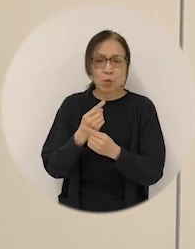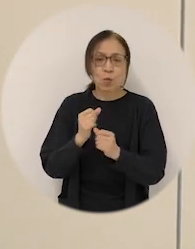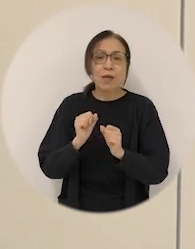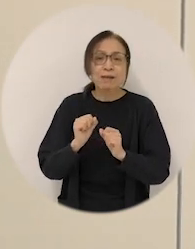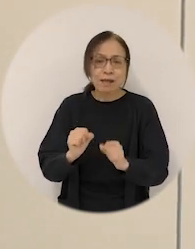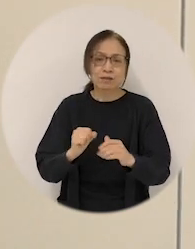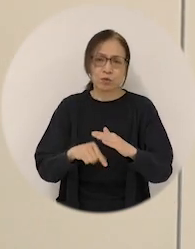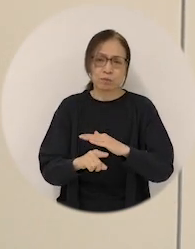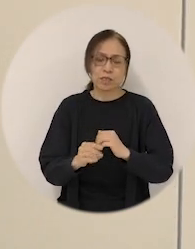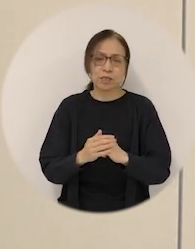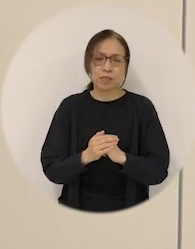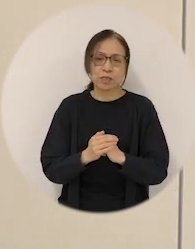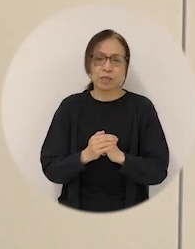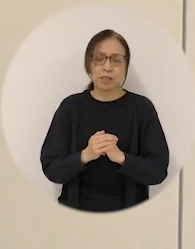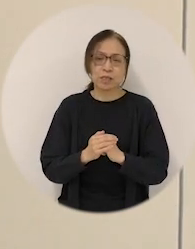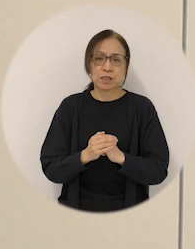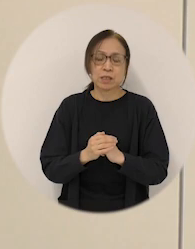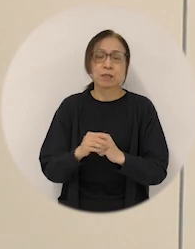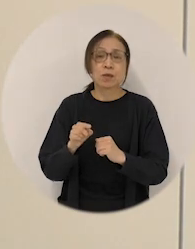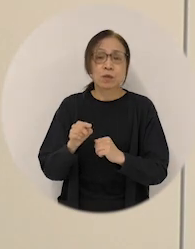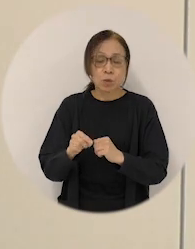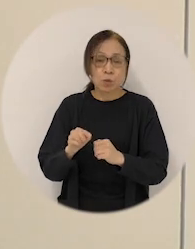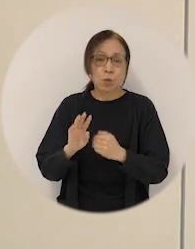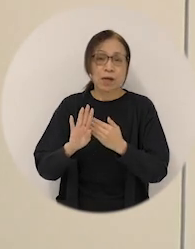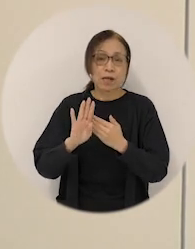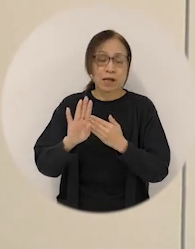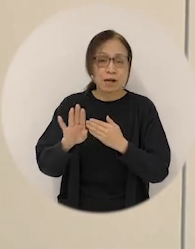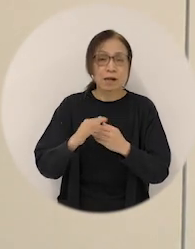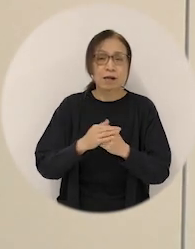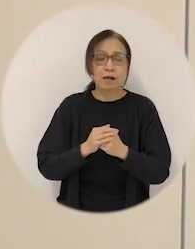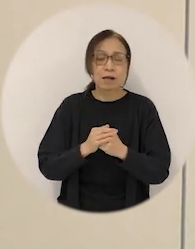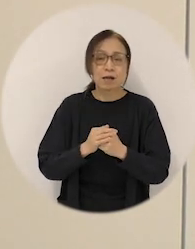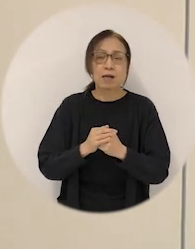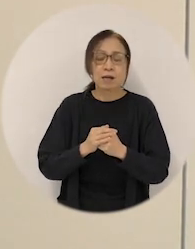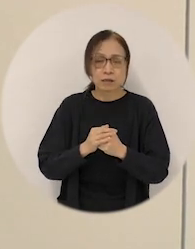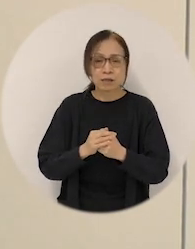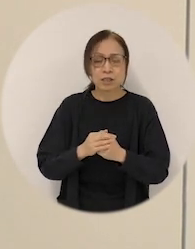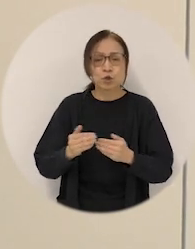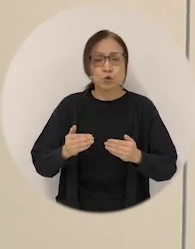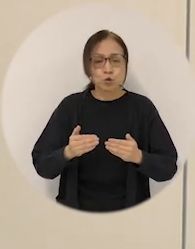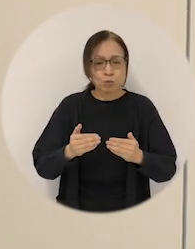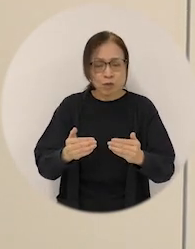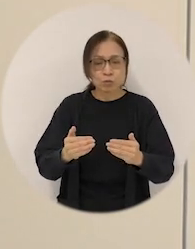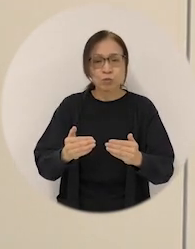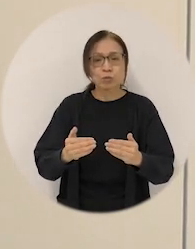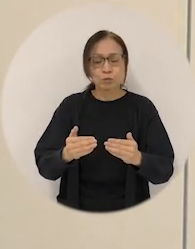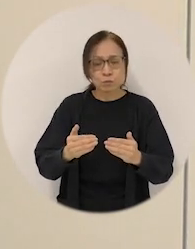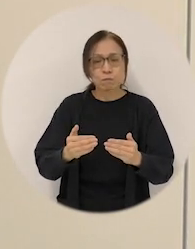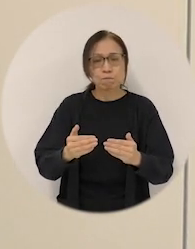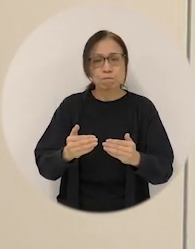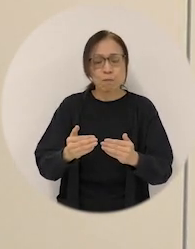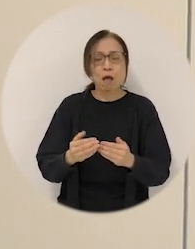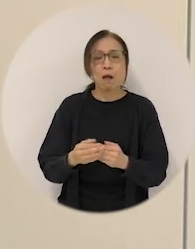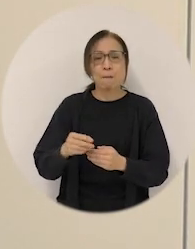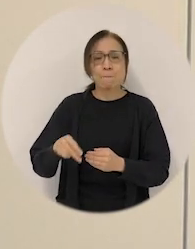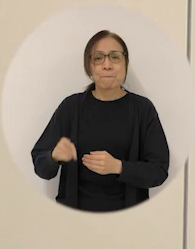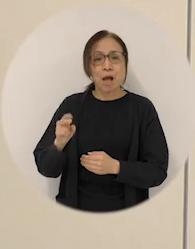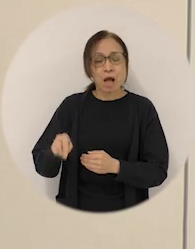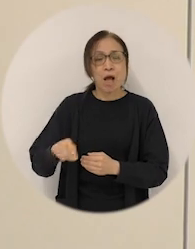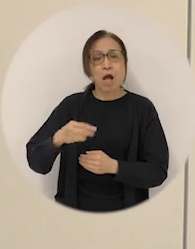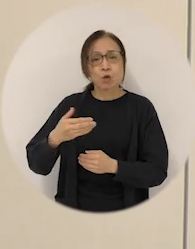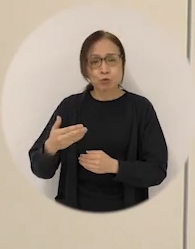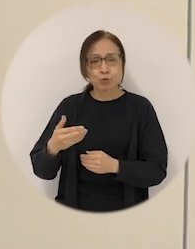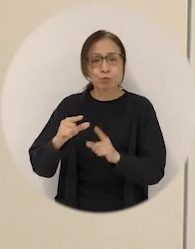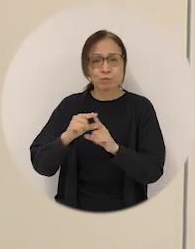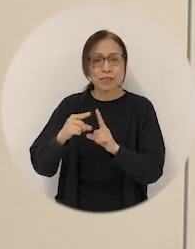って、各ペア事業、これからさらにこう進めていく中では、事業者さんなんかもこう取り組みやすいのかなということ